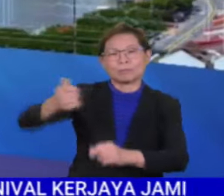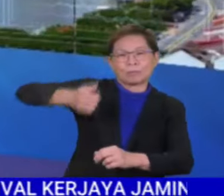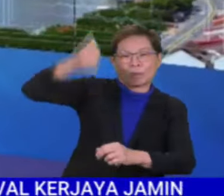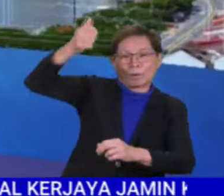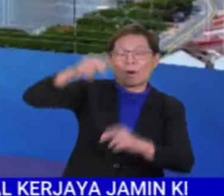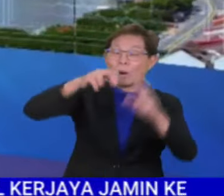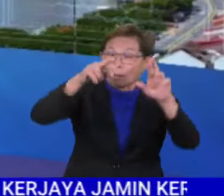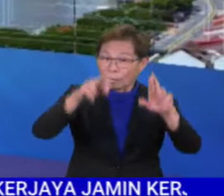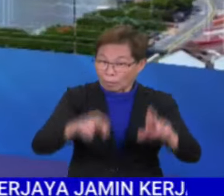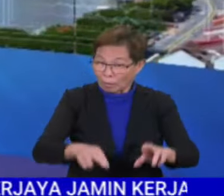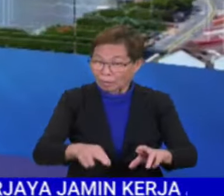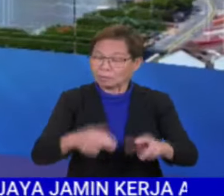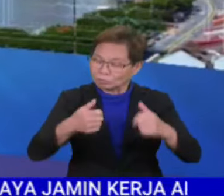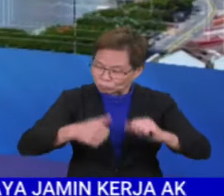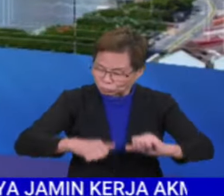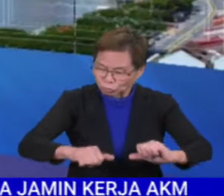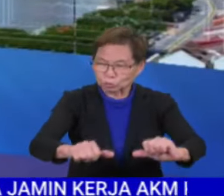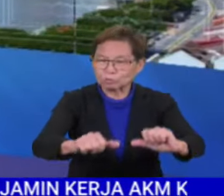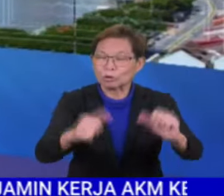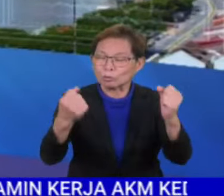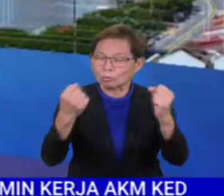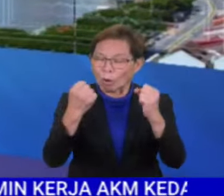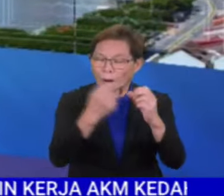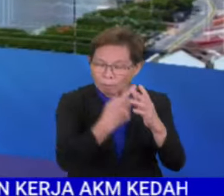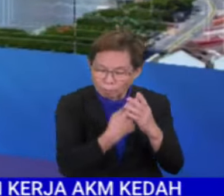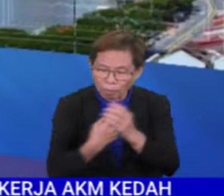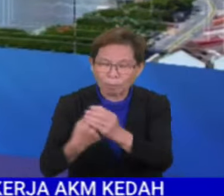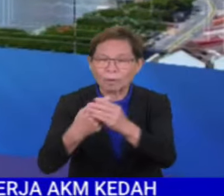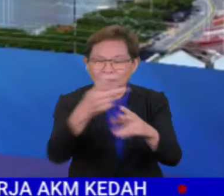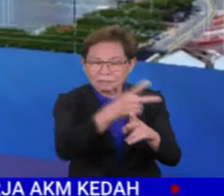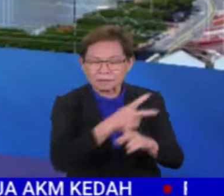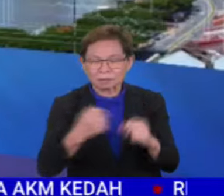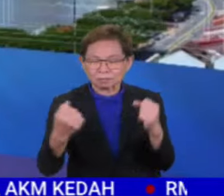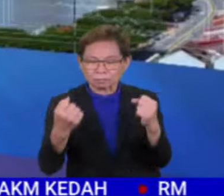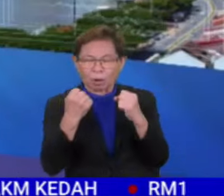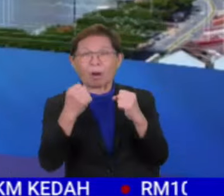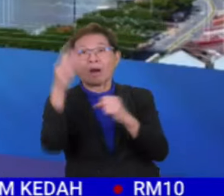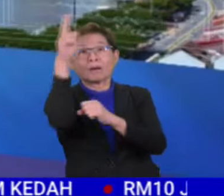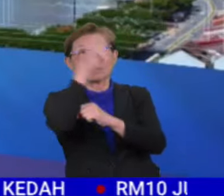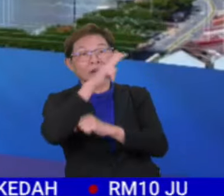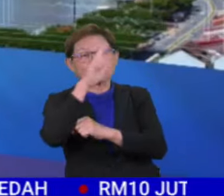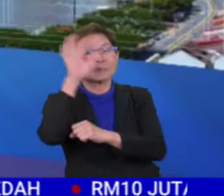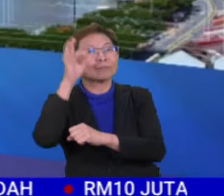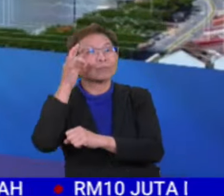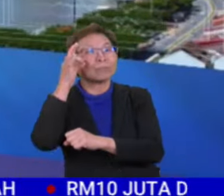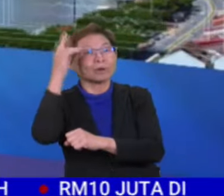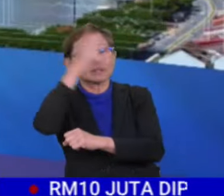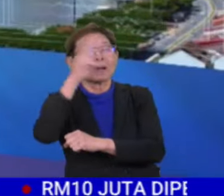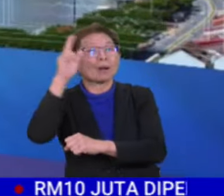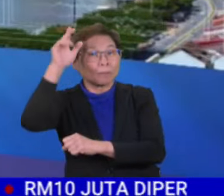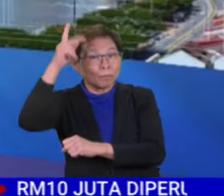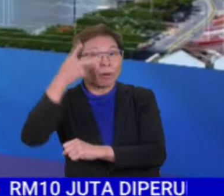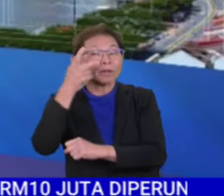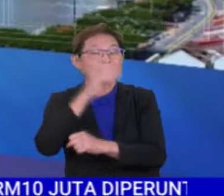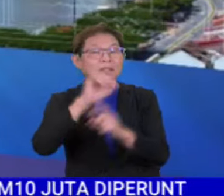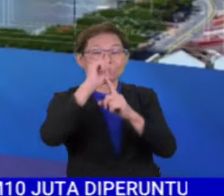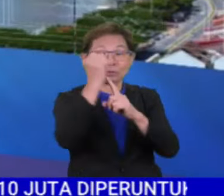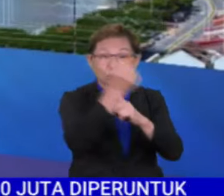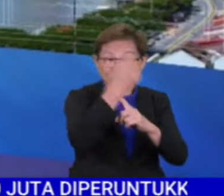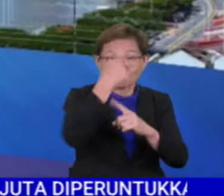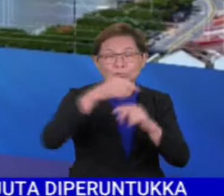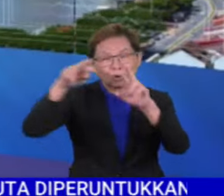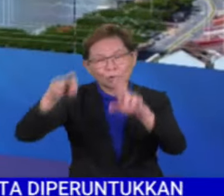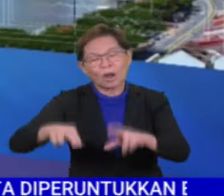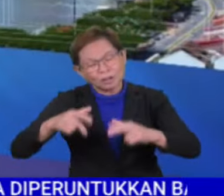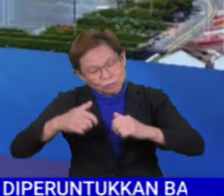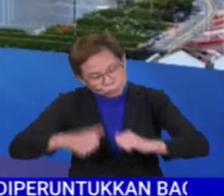Rakyat perlu terus memperkukuhkan perpaduan selain memelihara kestabilan kerajaan, politik dan sosial bagi memastikan rakyat terus